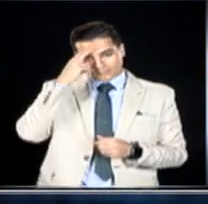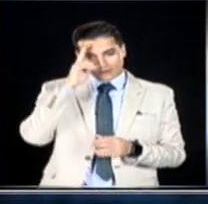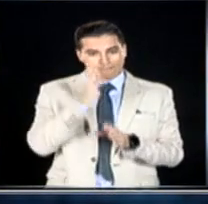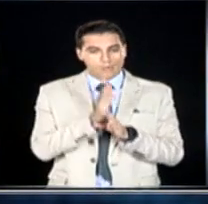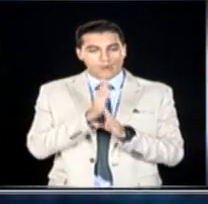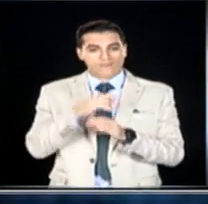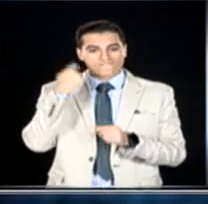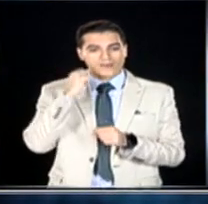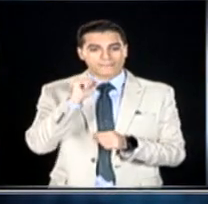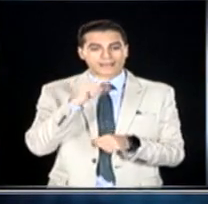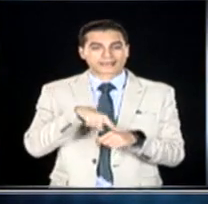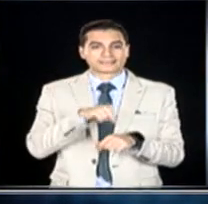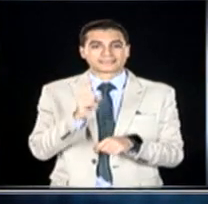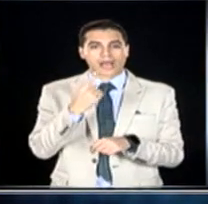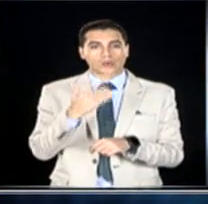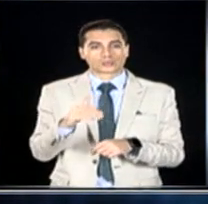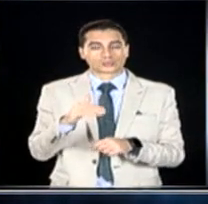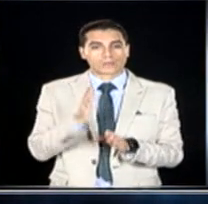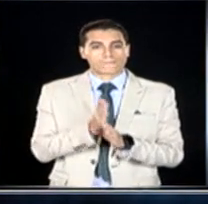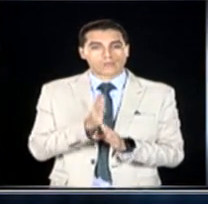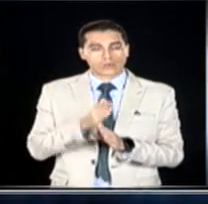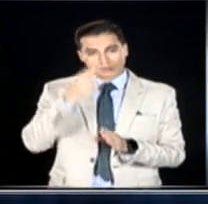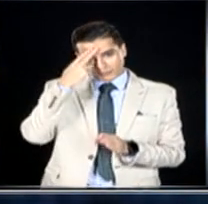من هو مخرج فيلم ساعة ونص؟